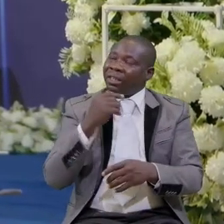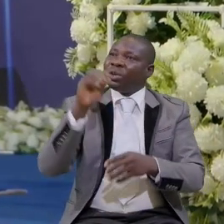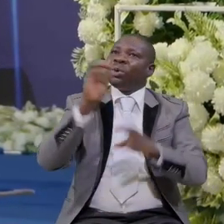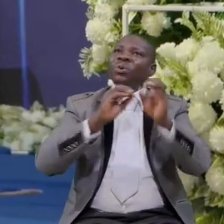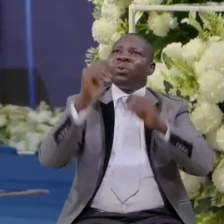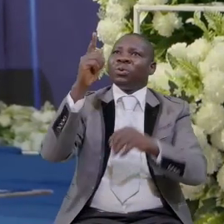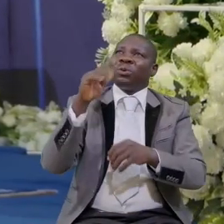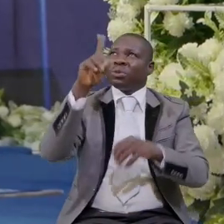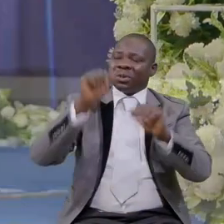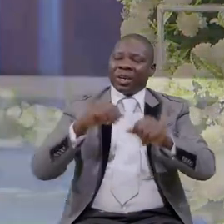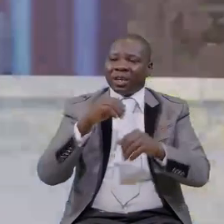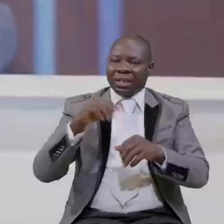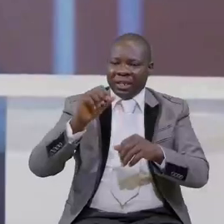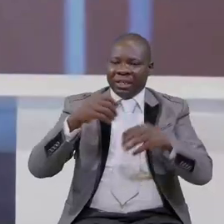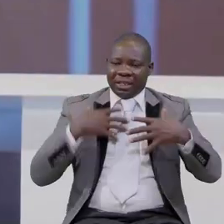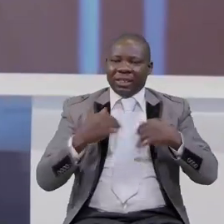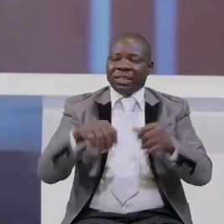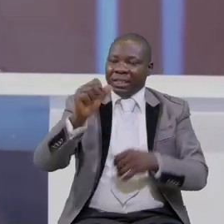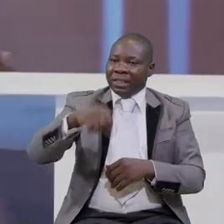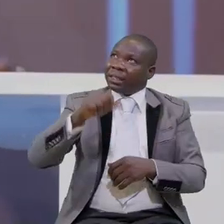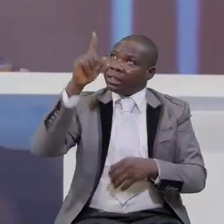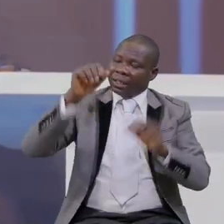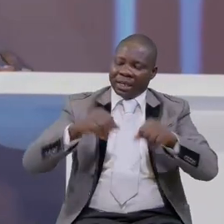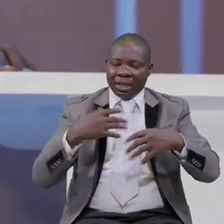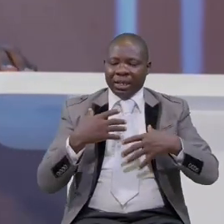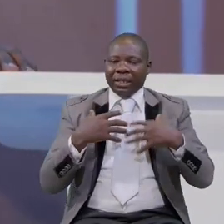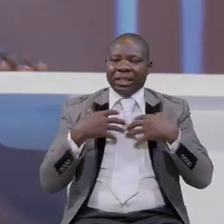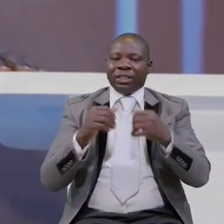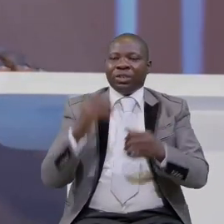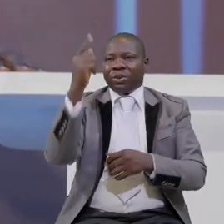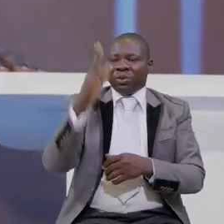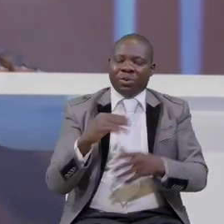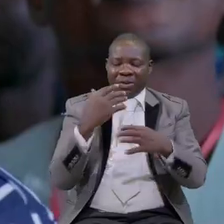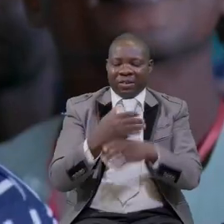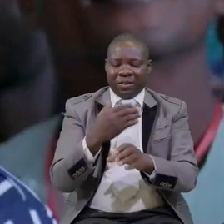sûr, il peut guérir. Dieu a créé l'os dans ce pied-là.